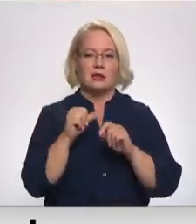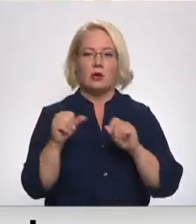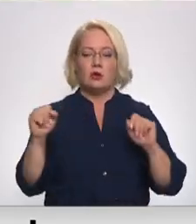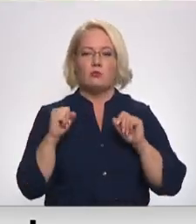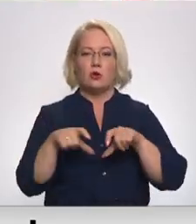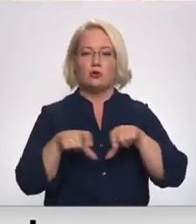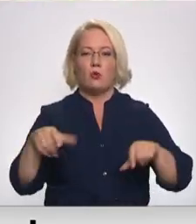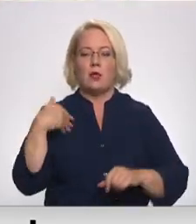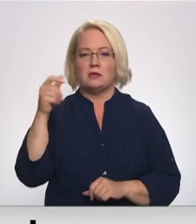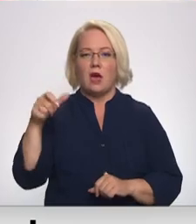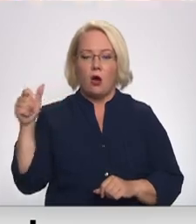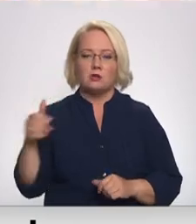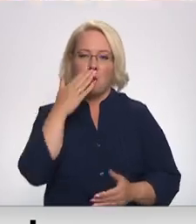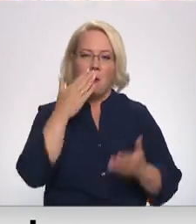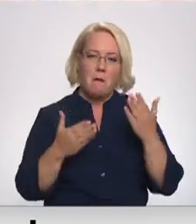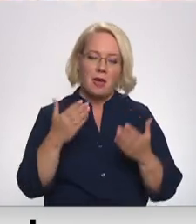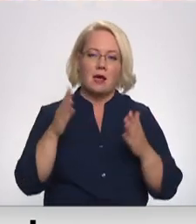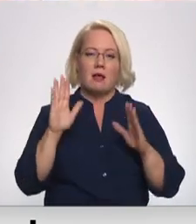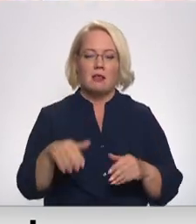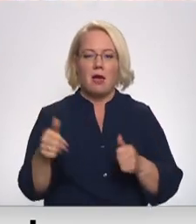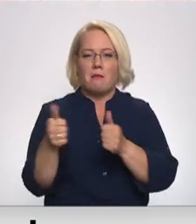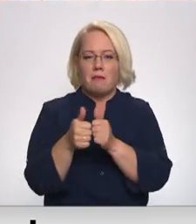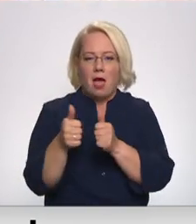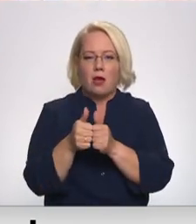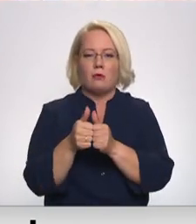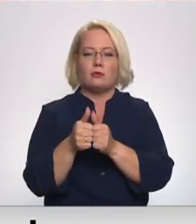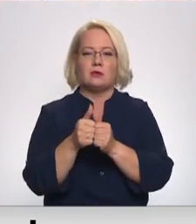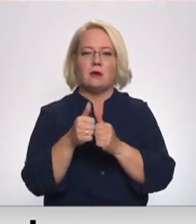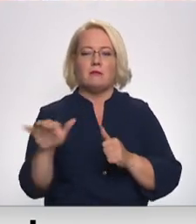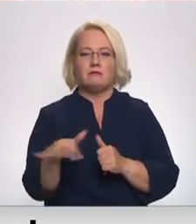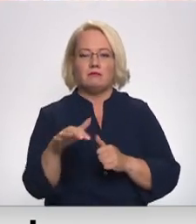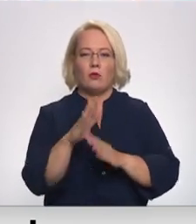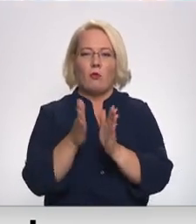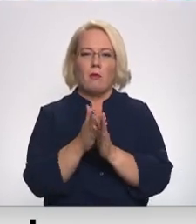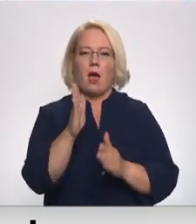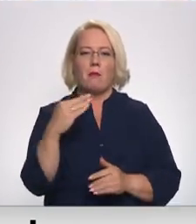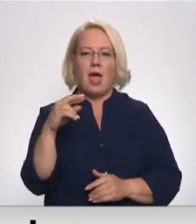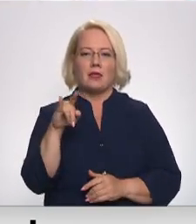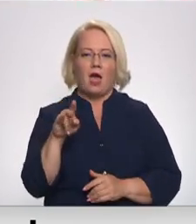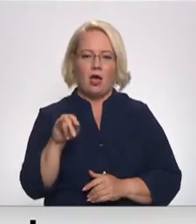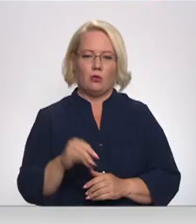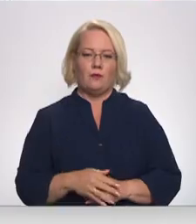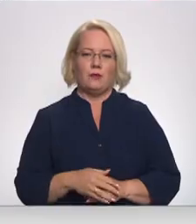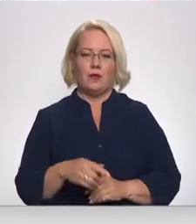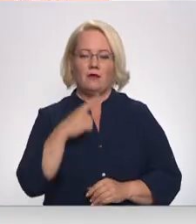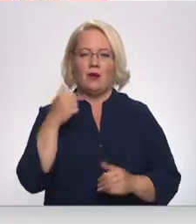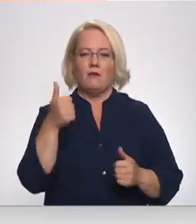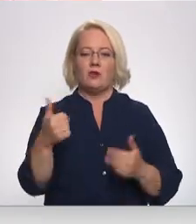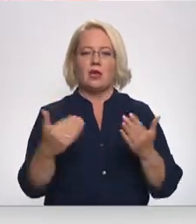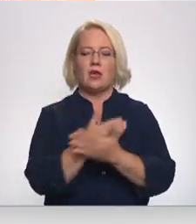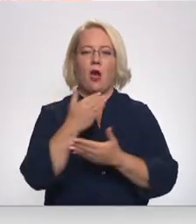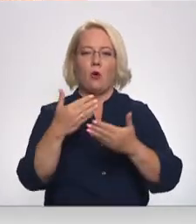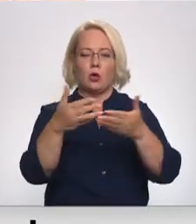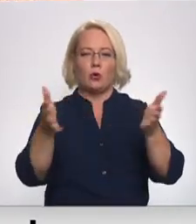skolas audzēkņi iemēģina roku, lai vēlāk plecu pie pleca spēlētu kopā ar Bertānu. Ļoti forši. Jauni grozi,